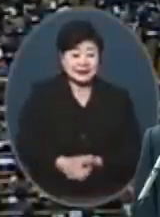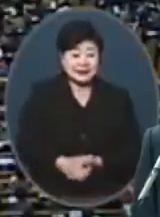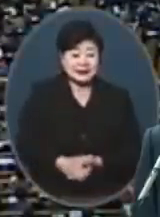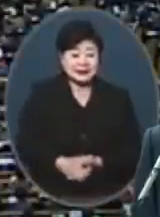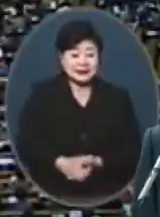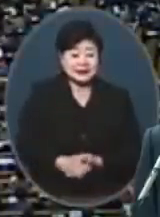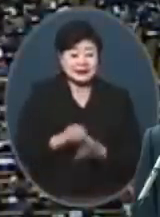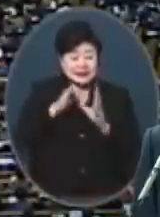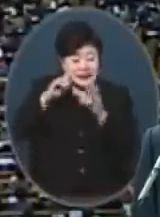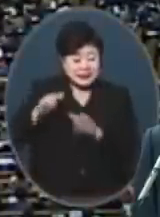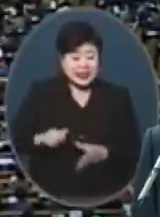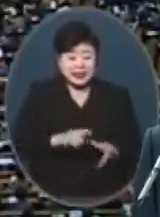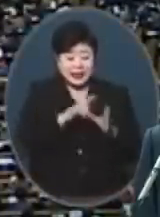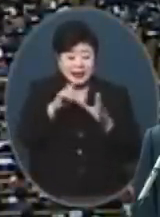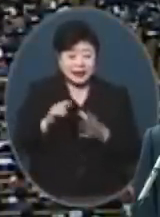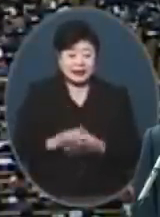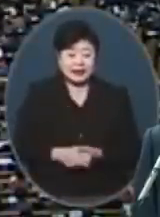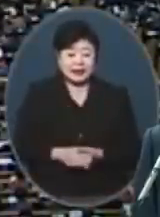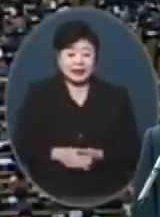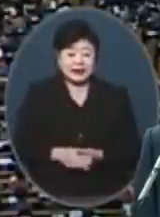이 세상에 아무리 고통스러워도